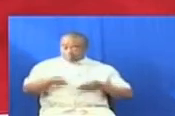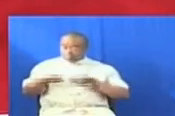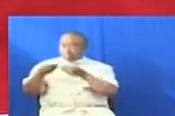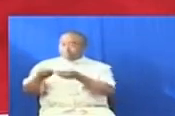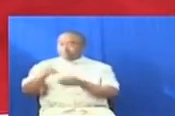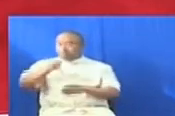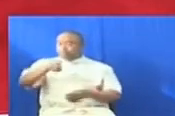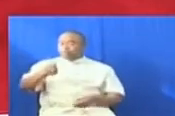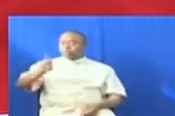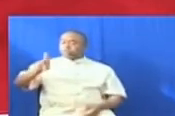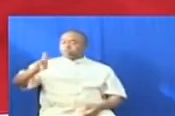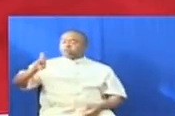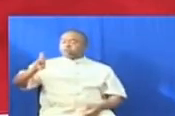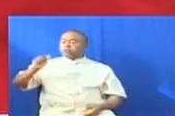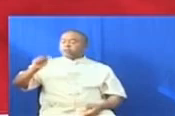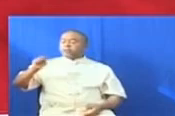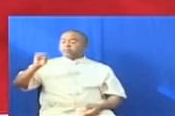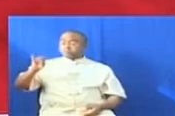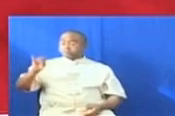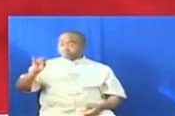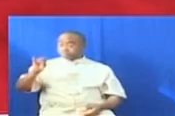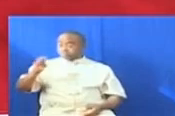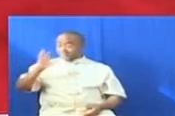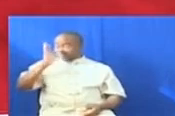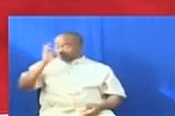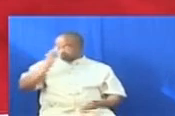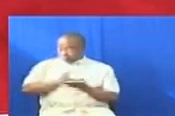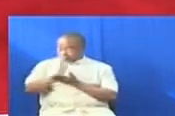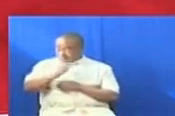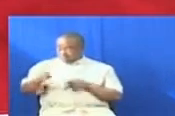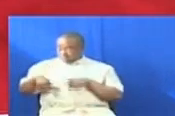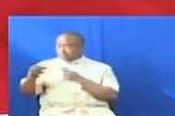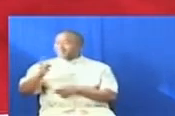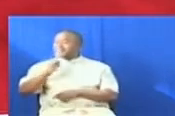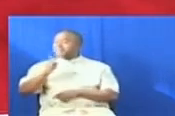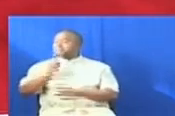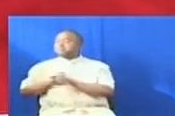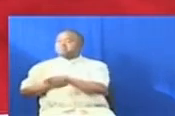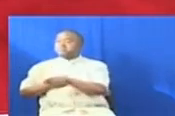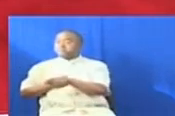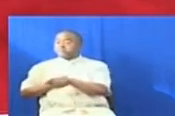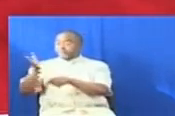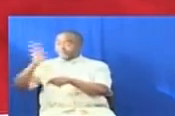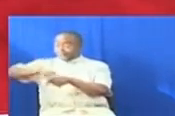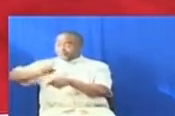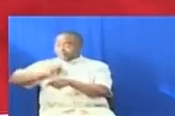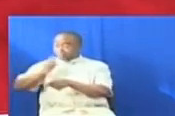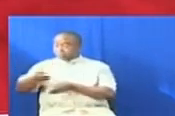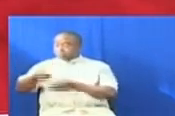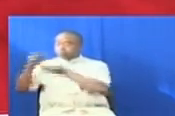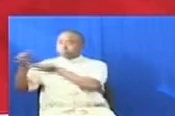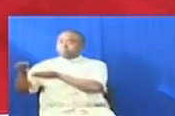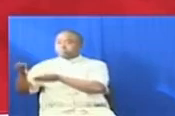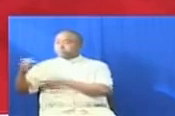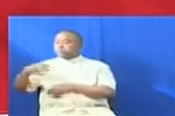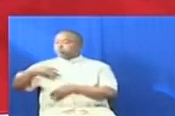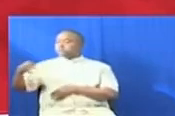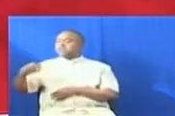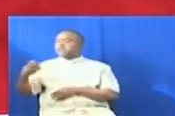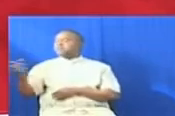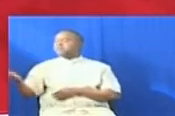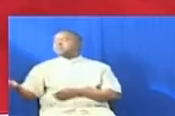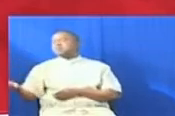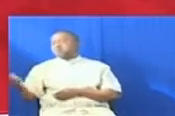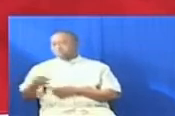mkoani. Mkoani RAS akipitisha anapeleka TAMISEMI. TAMISEMI wakimaliza wanapeleka sasa kwa Wizara ya